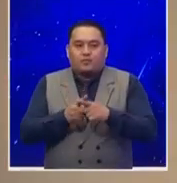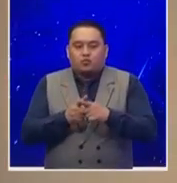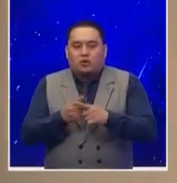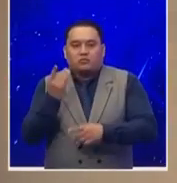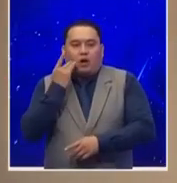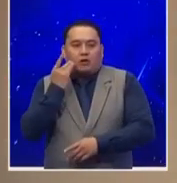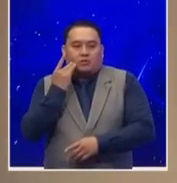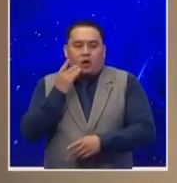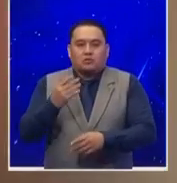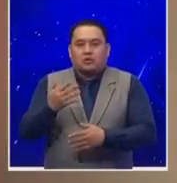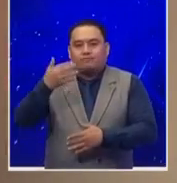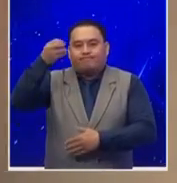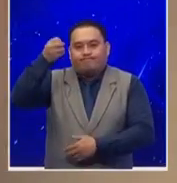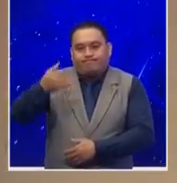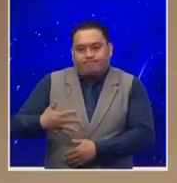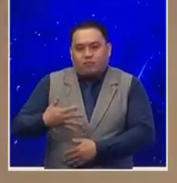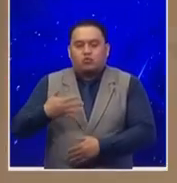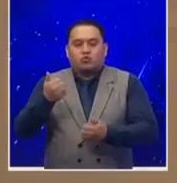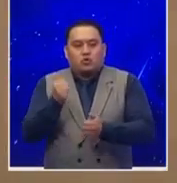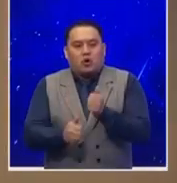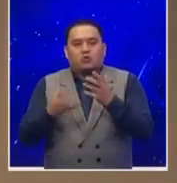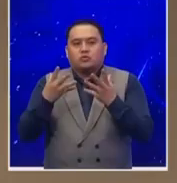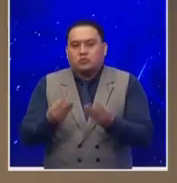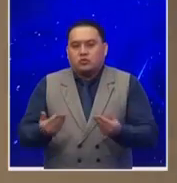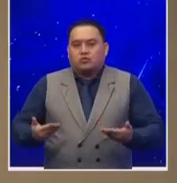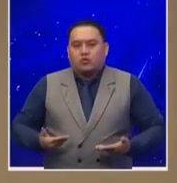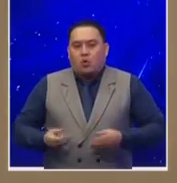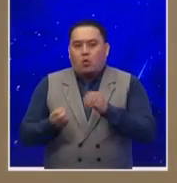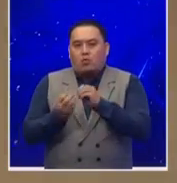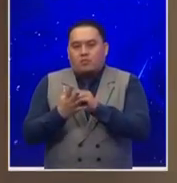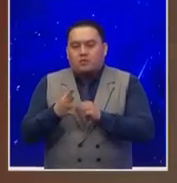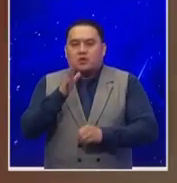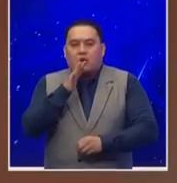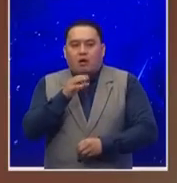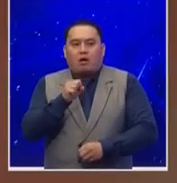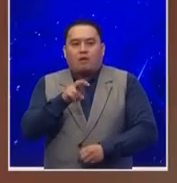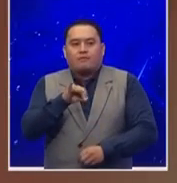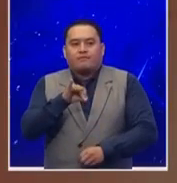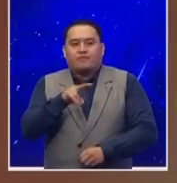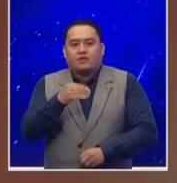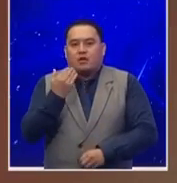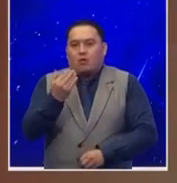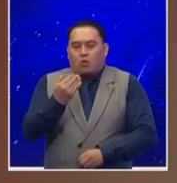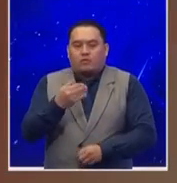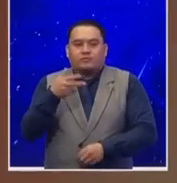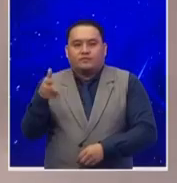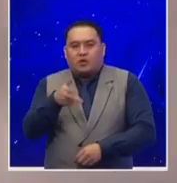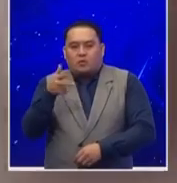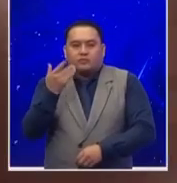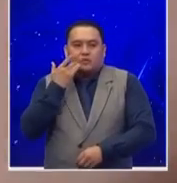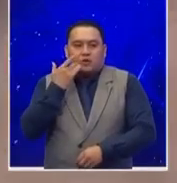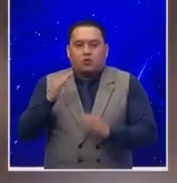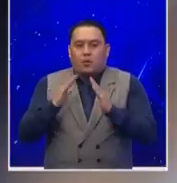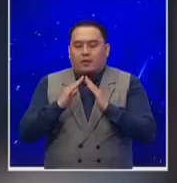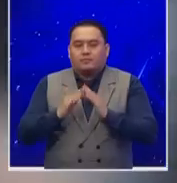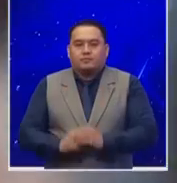емес. Мұнда ол оқырмандарын өзінің күнделікті өмірімен таныстырады. 15 жасар Абдіқадыр Авди Сенпай белгісімен бейне жазбалар түсіреді. На,